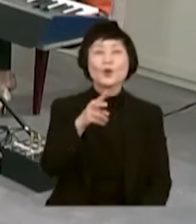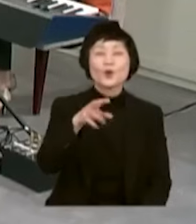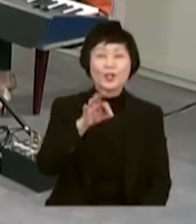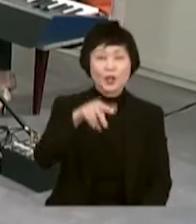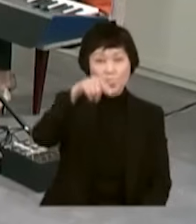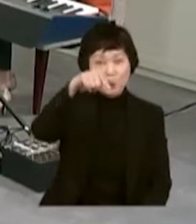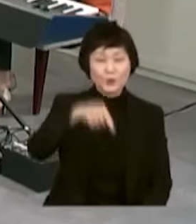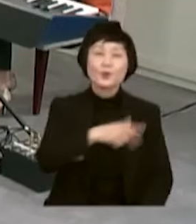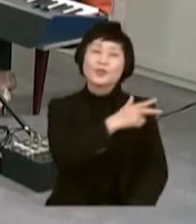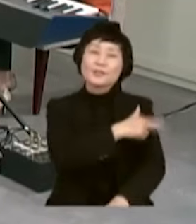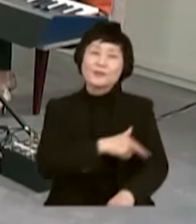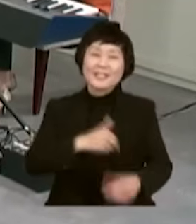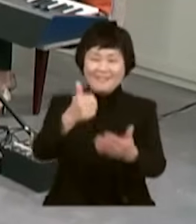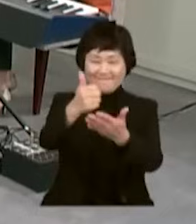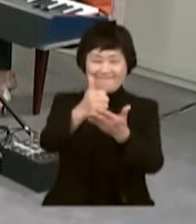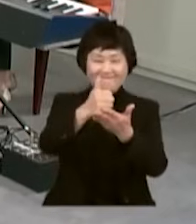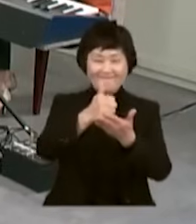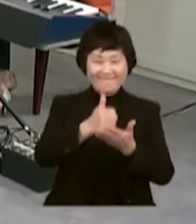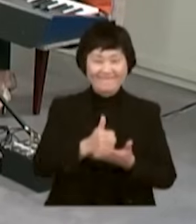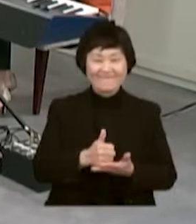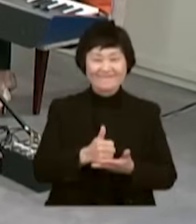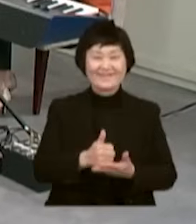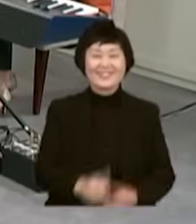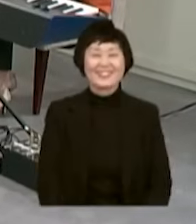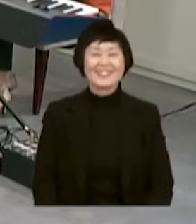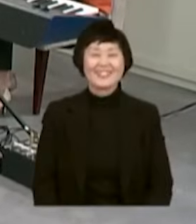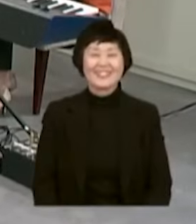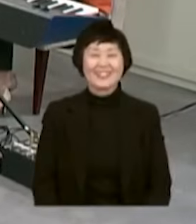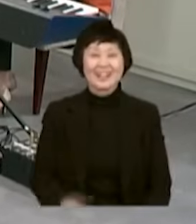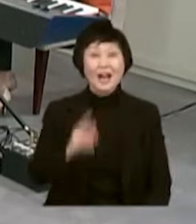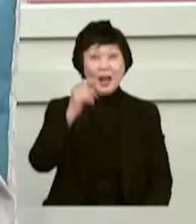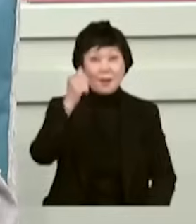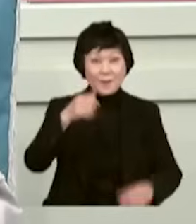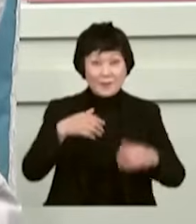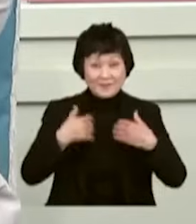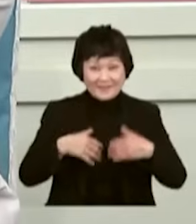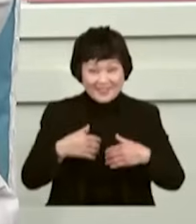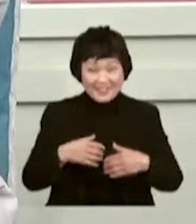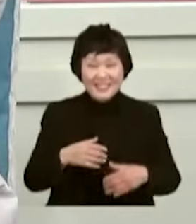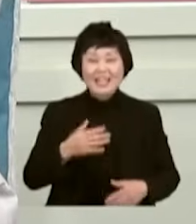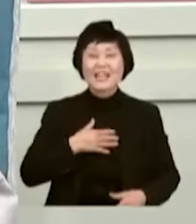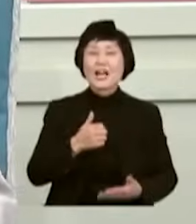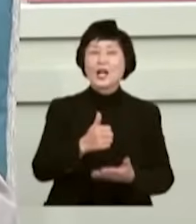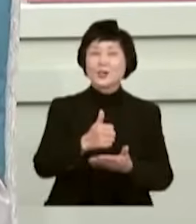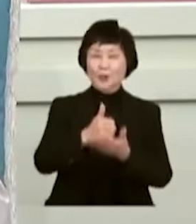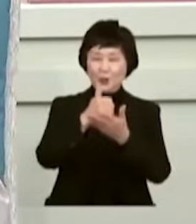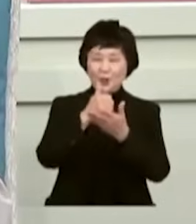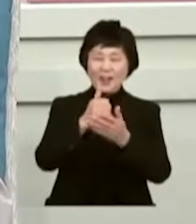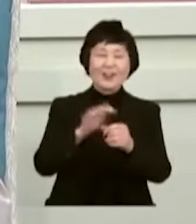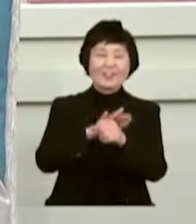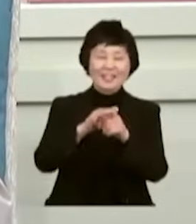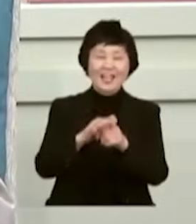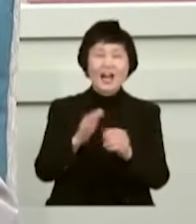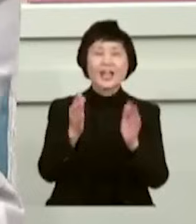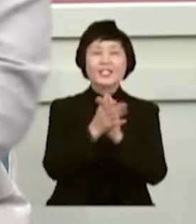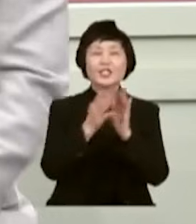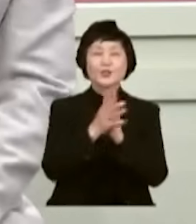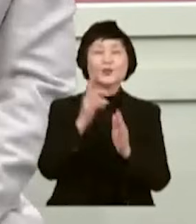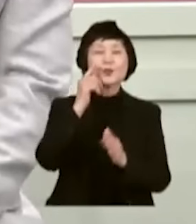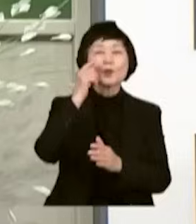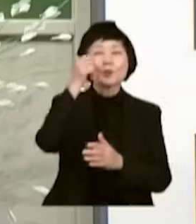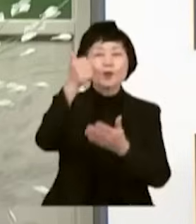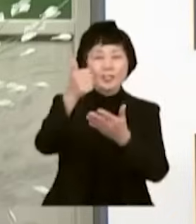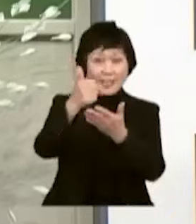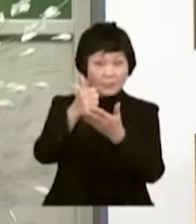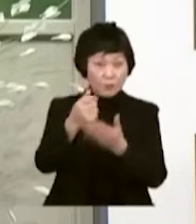어서 오세요. 네, 어서 오세요. 안녕하세요. 반갑습니다. 네, 목사님. 예. 우리 제가 네. 존경하고 사랑하는 우리 친구 목사님. 친구 목사님. 아니 두